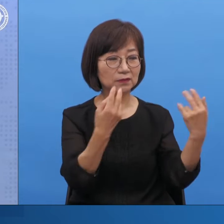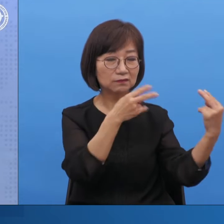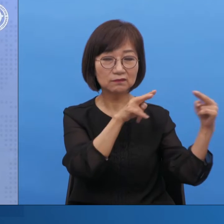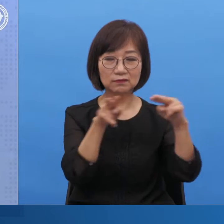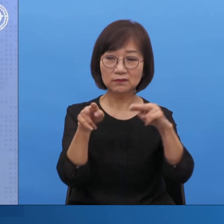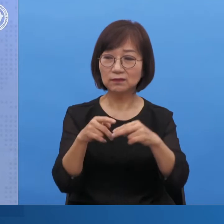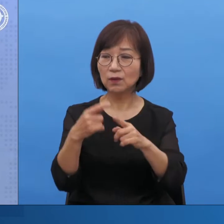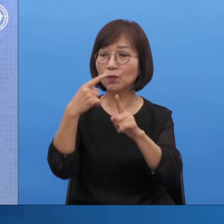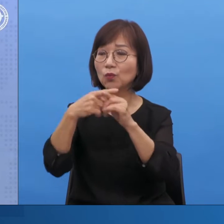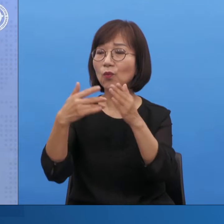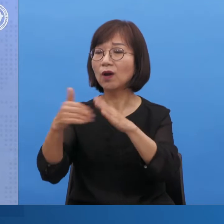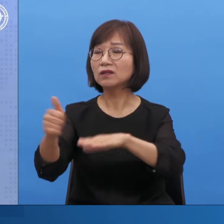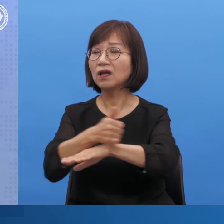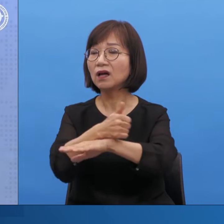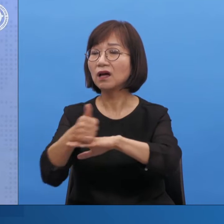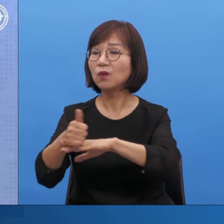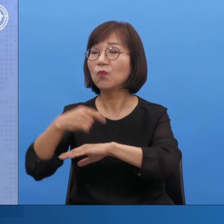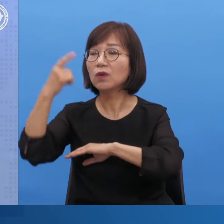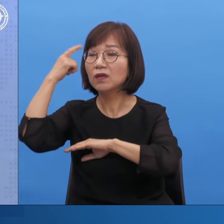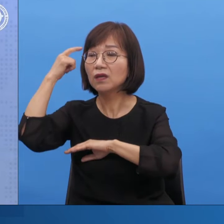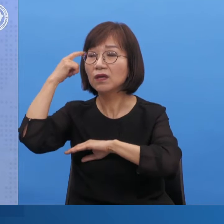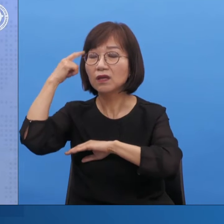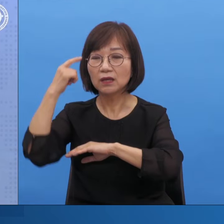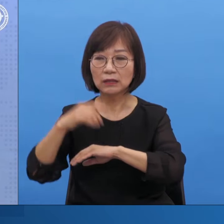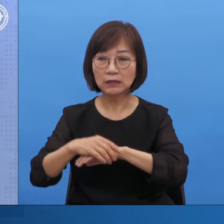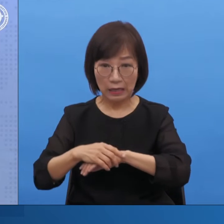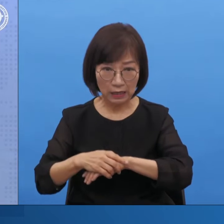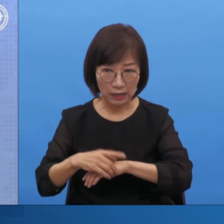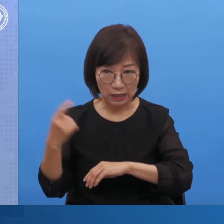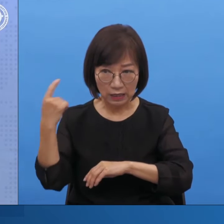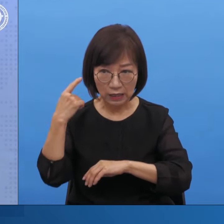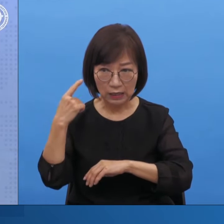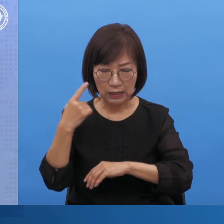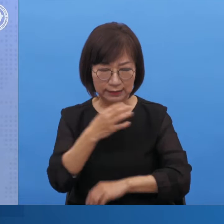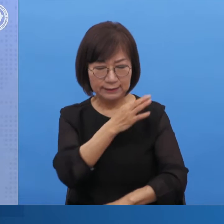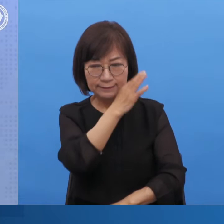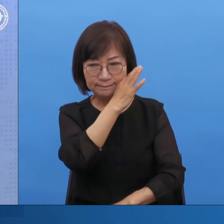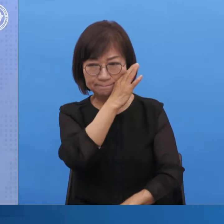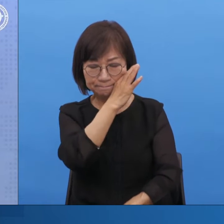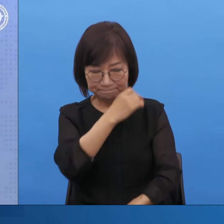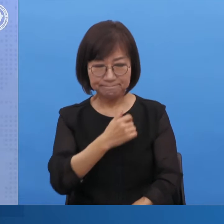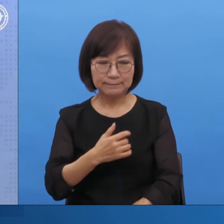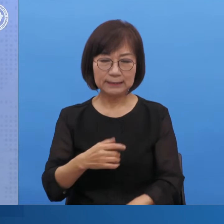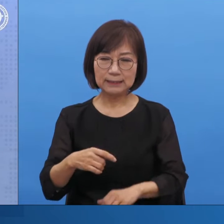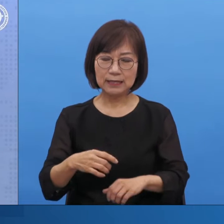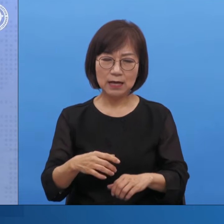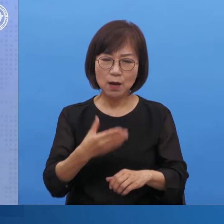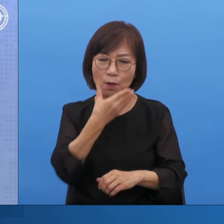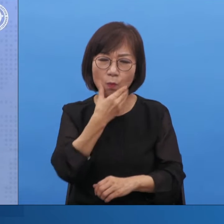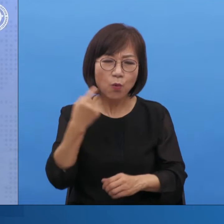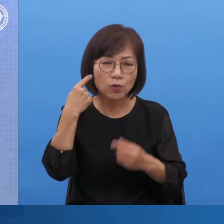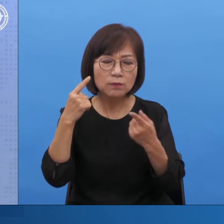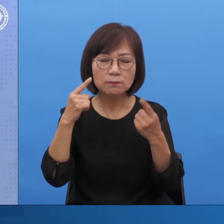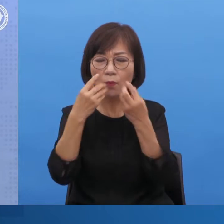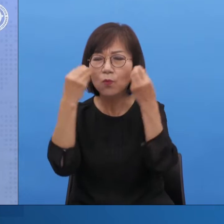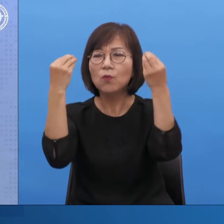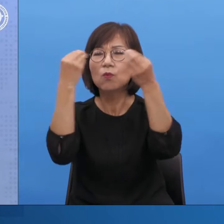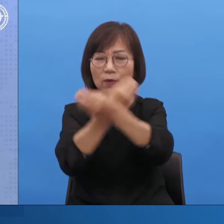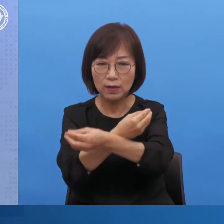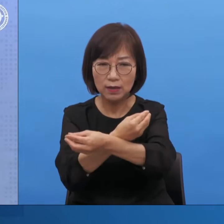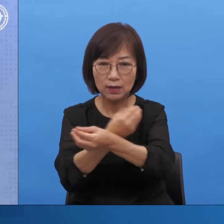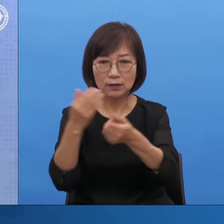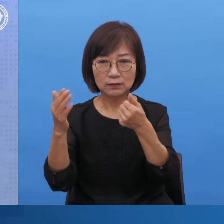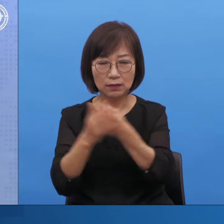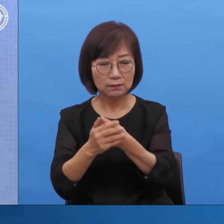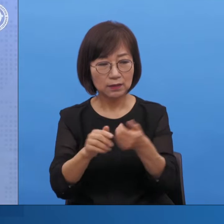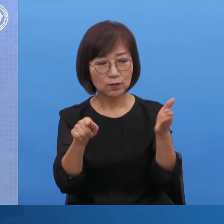to church? 저는 그게 딱 한이 돼서 이 어마어마한 복음을요 틀리게 해가지고 불신자들이 도움 못